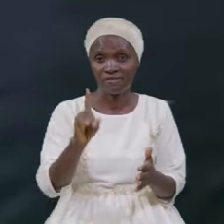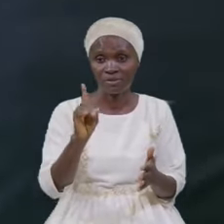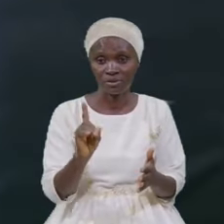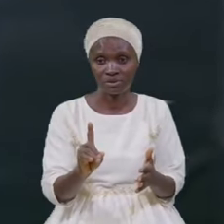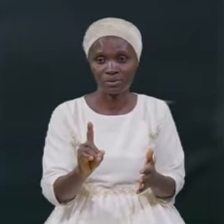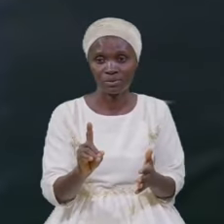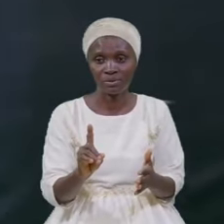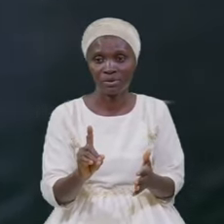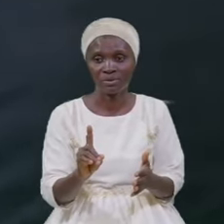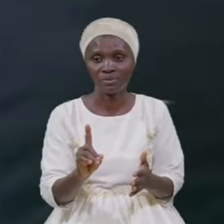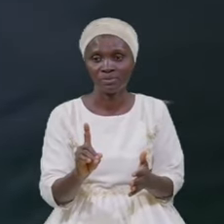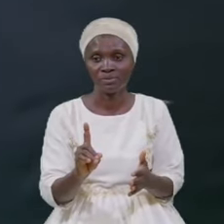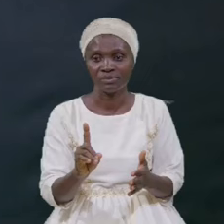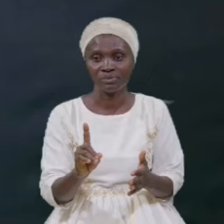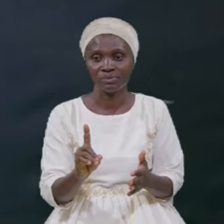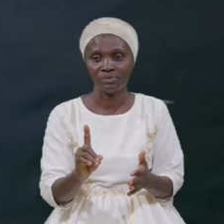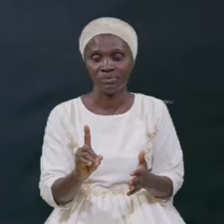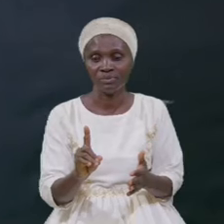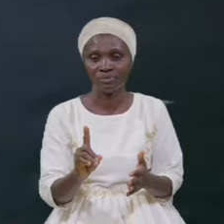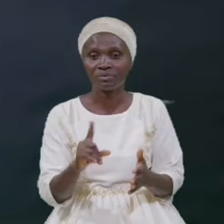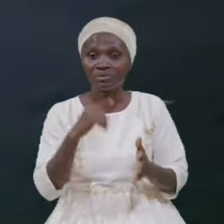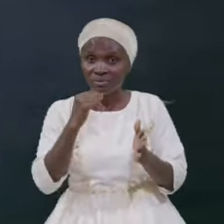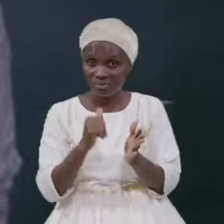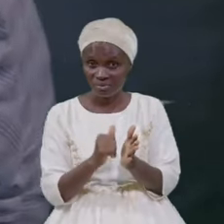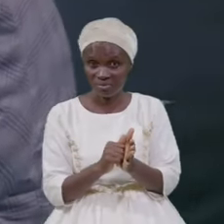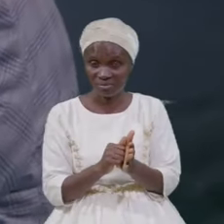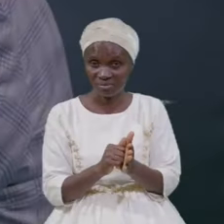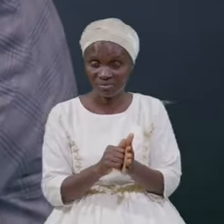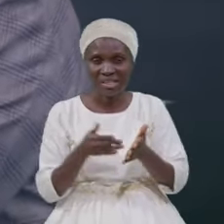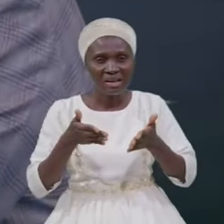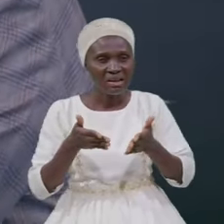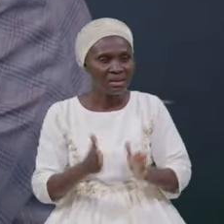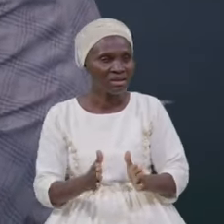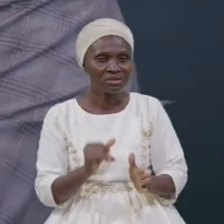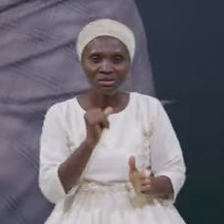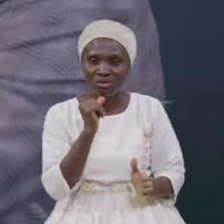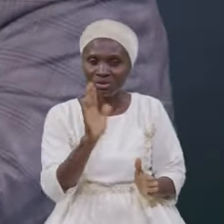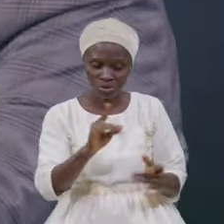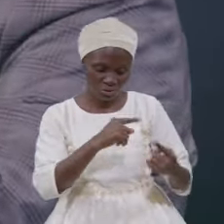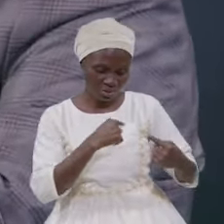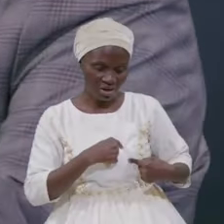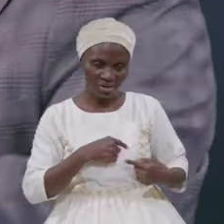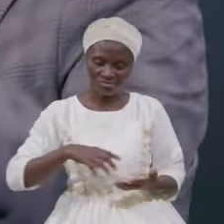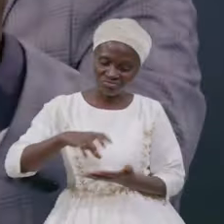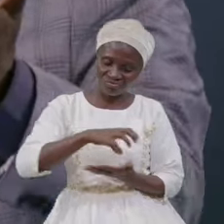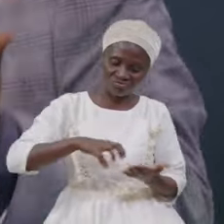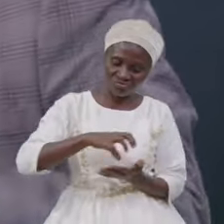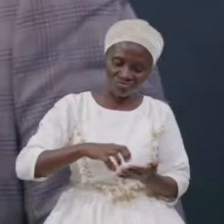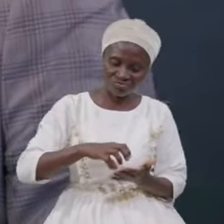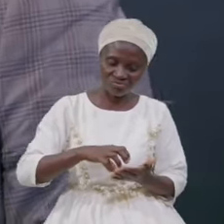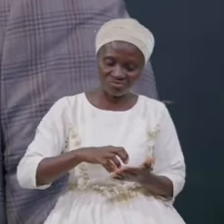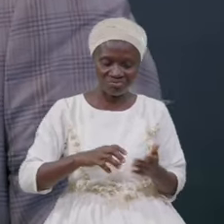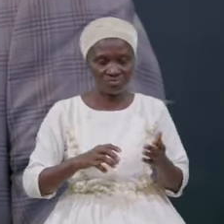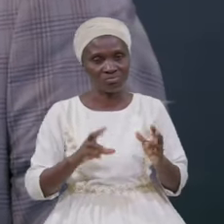1. Que votre cœur ne se trouble point. Si tu t'es repenti, et si tu t'es réconcilié à